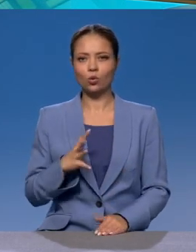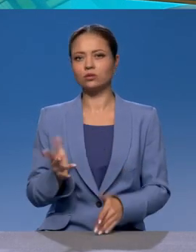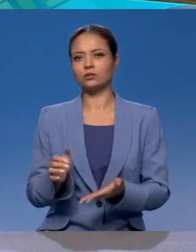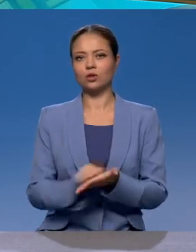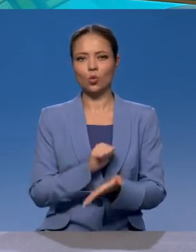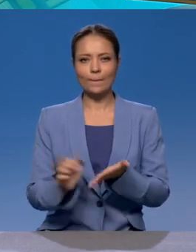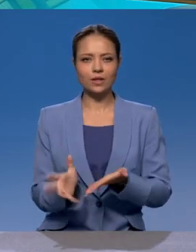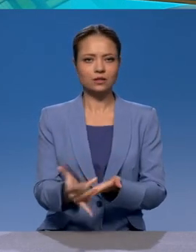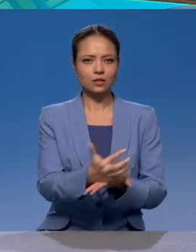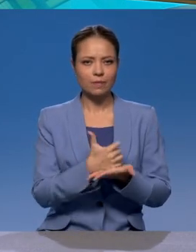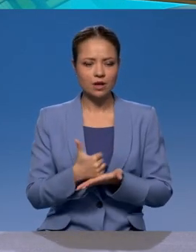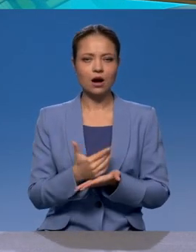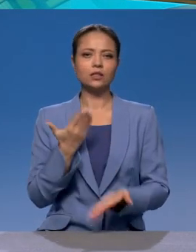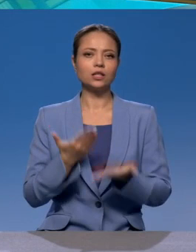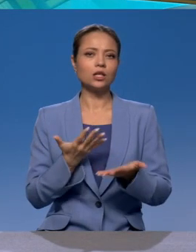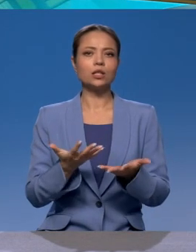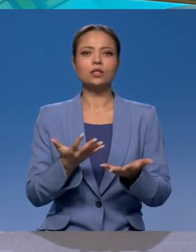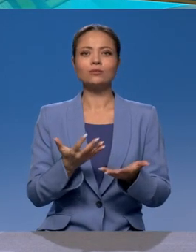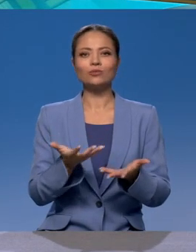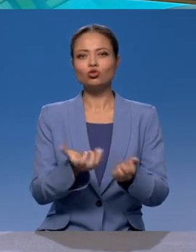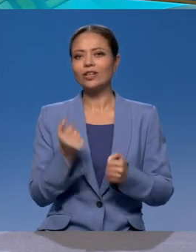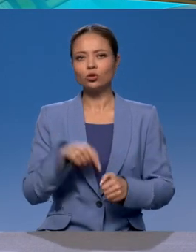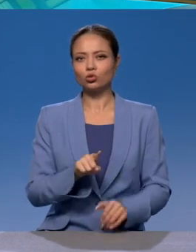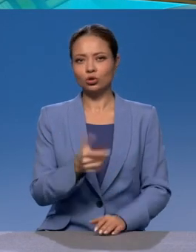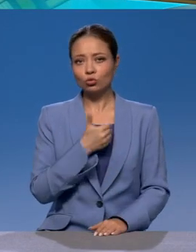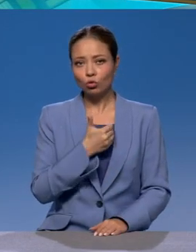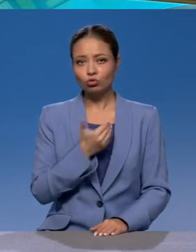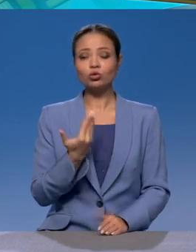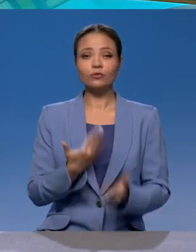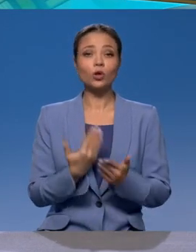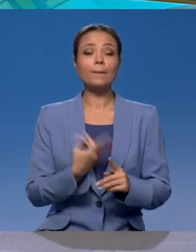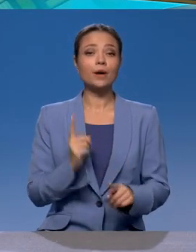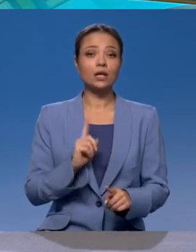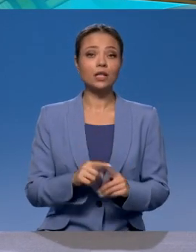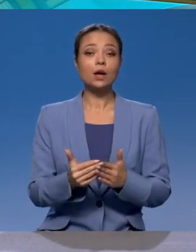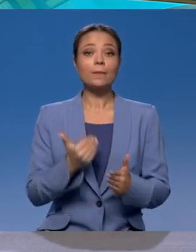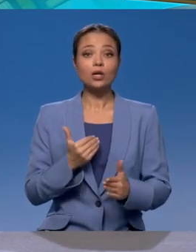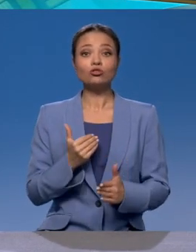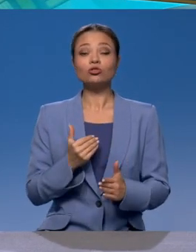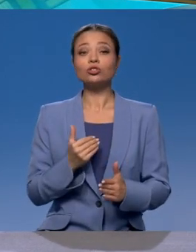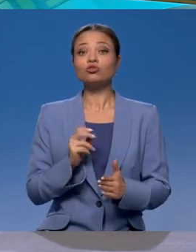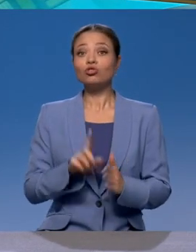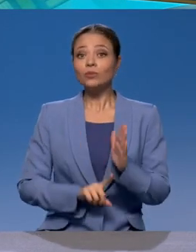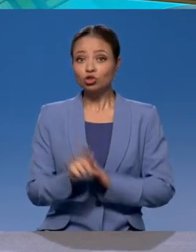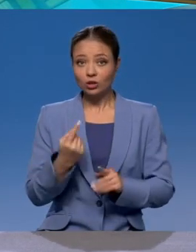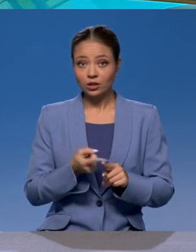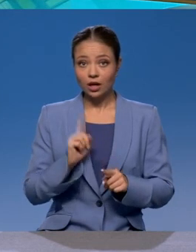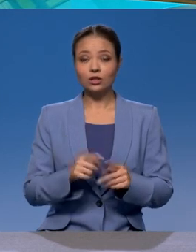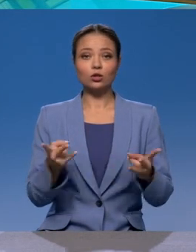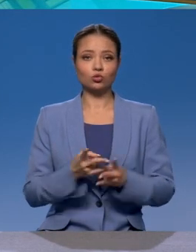собирать, и не то получать, что ты бы хотел, и так далее. Поэтому прежде чем переходить к этому, надо, чтобы было